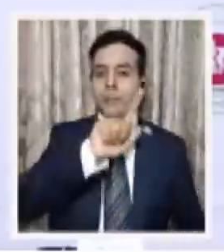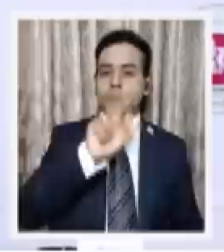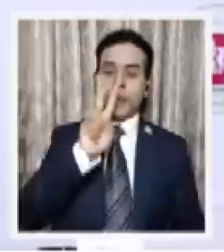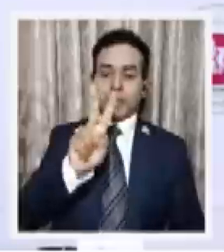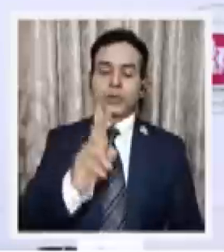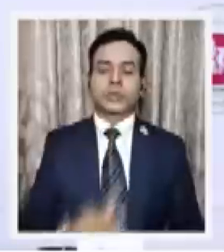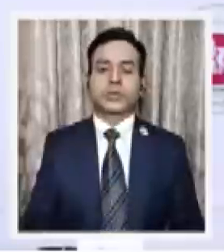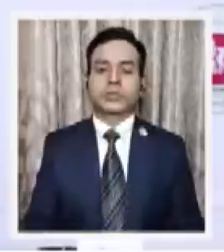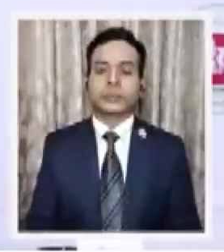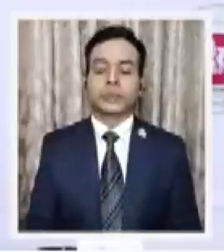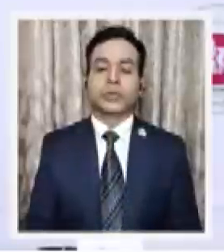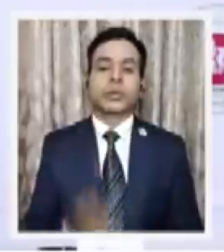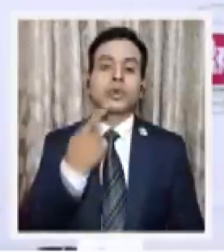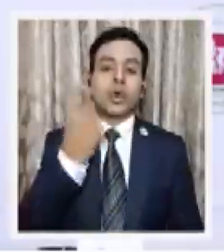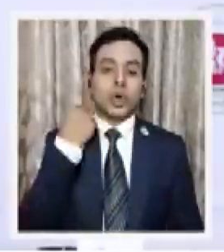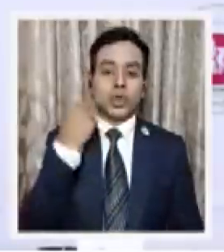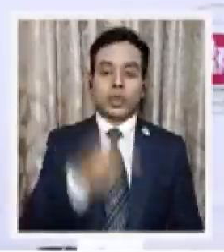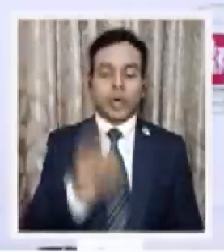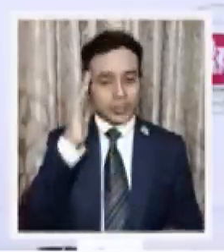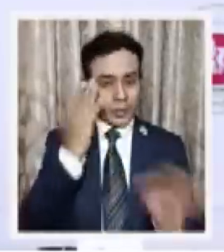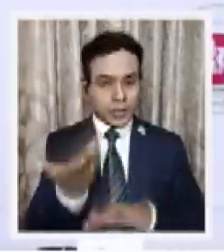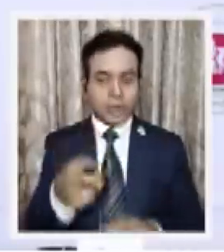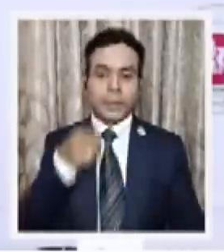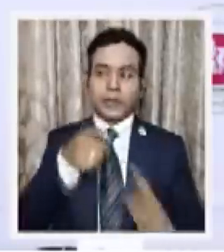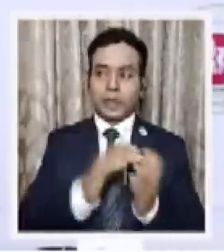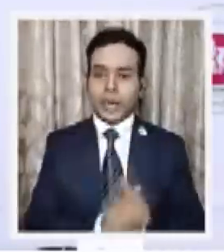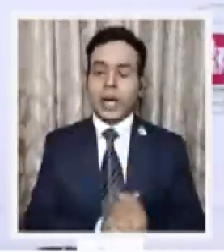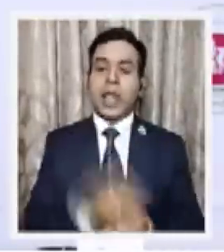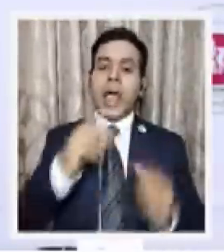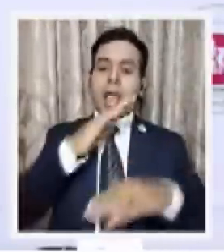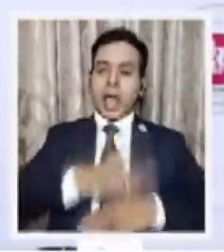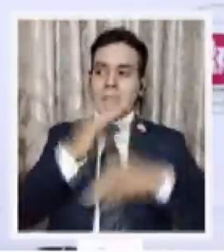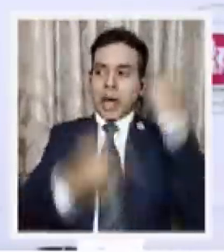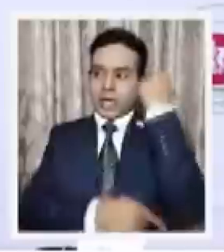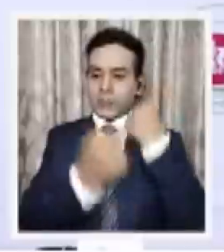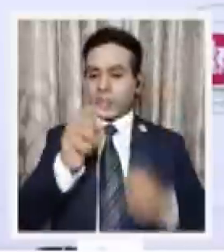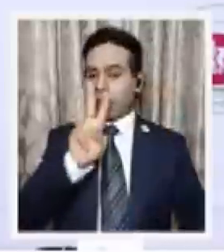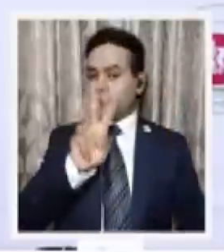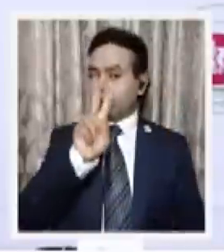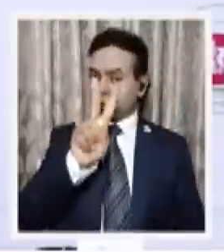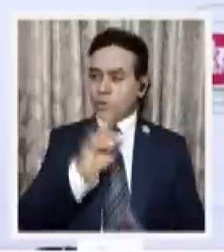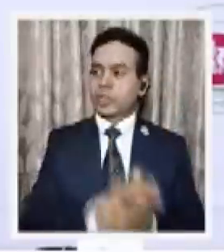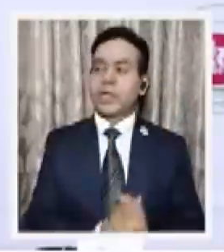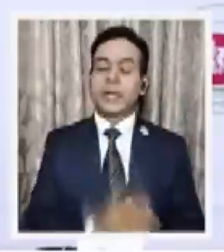24 ঘন্টায় যারা মৃত্যুবরণ করেছেন তাদের মধ্যে হাসপাতালে 32 জন এবং বাড়িতে 2 জন মৃত্যুবরণ করেছেন।